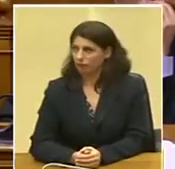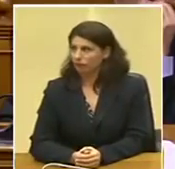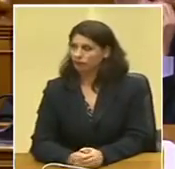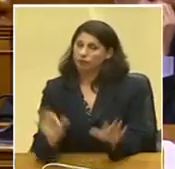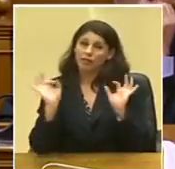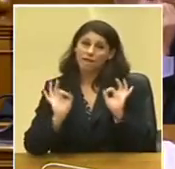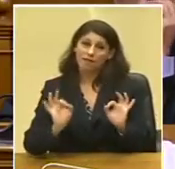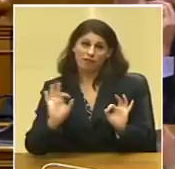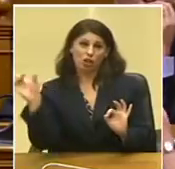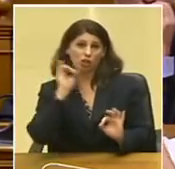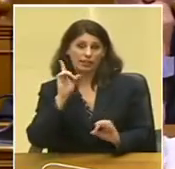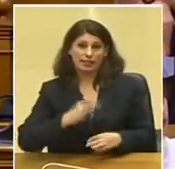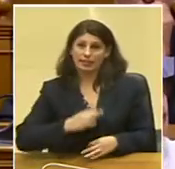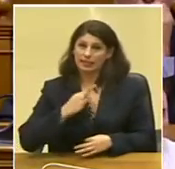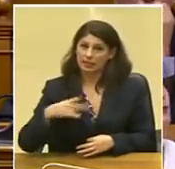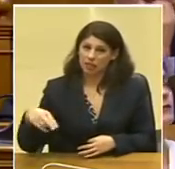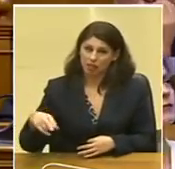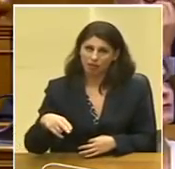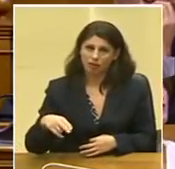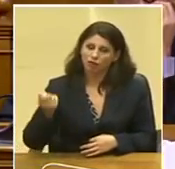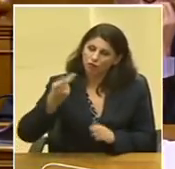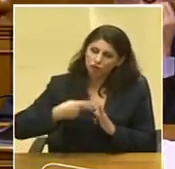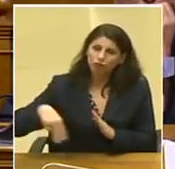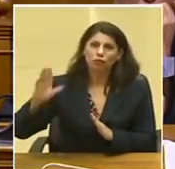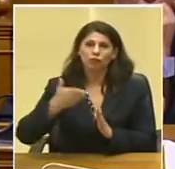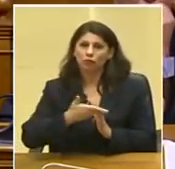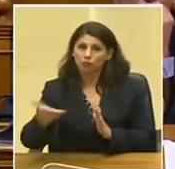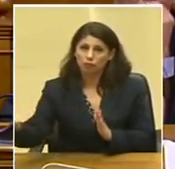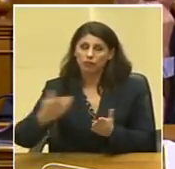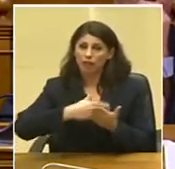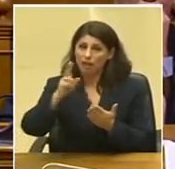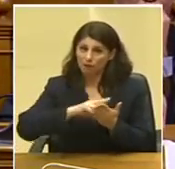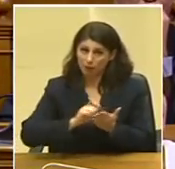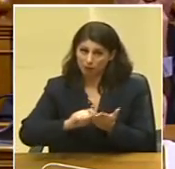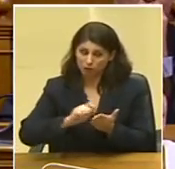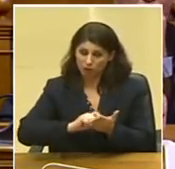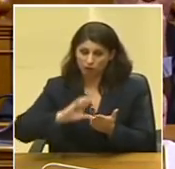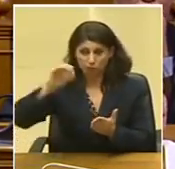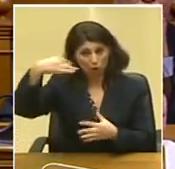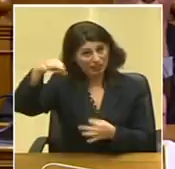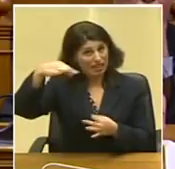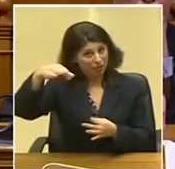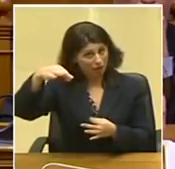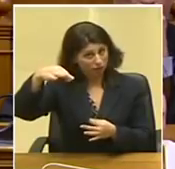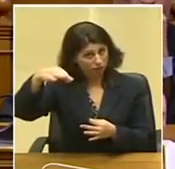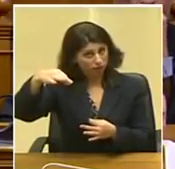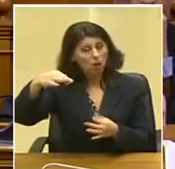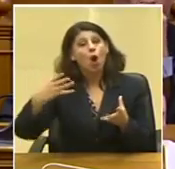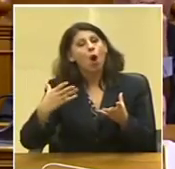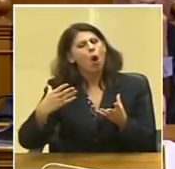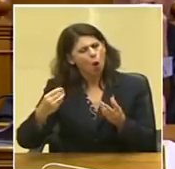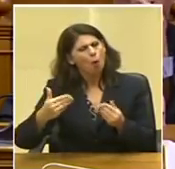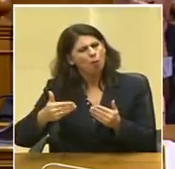Βεβαίως, κυρίες και κύριοι συνάδελφοι, στα περισσότερα εξ αυτών των δημοσιευμάτων, των πρωτοσέλιδων, πολύ